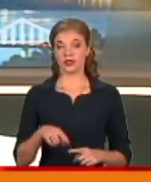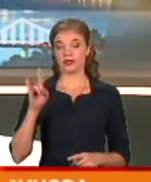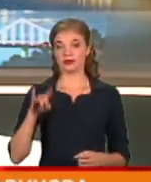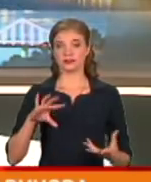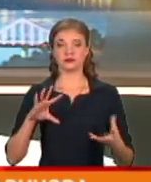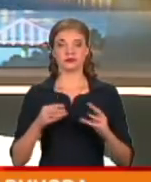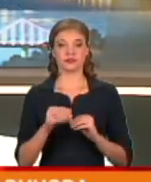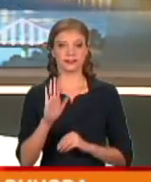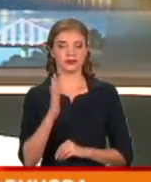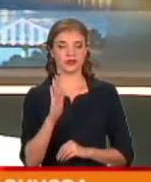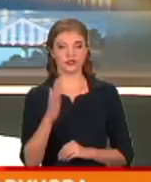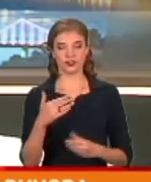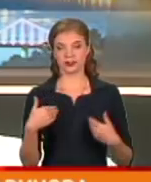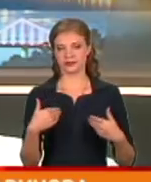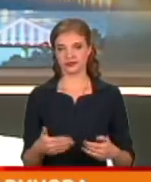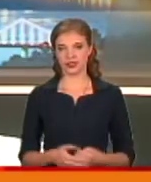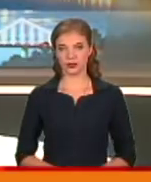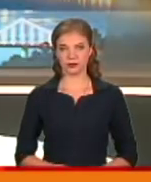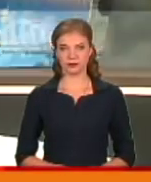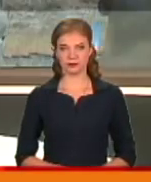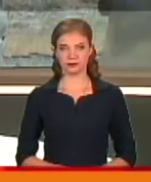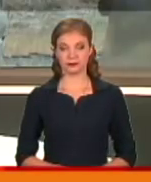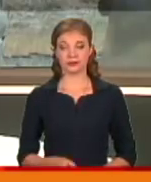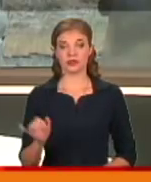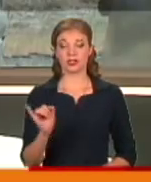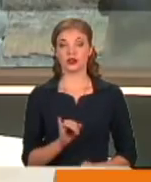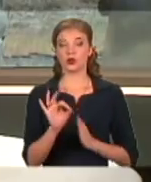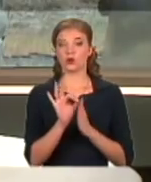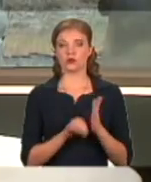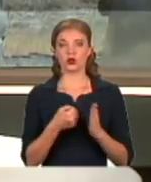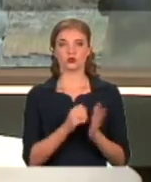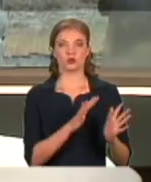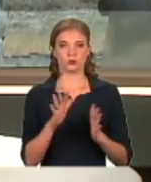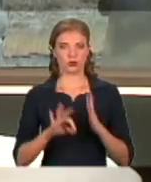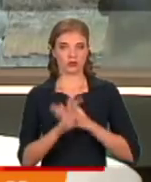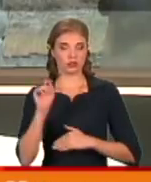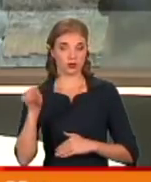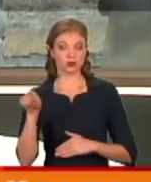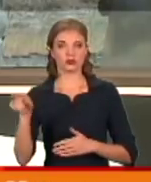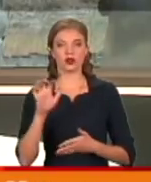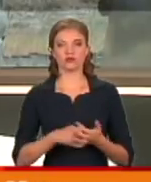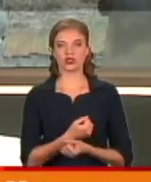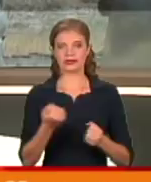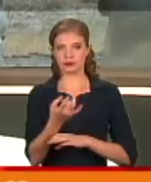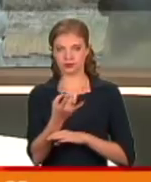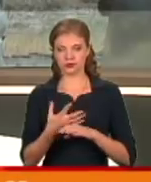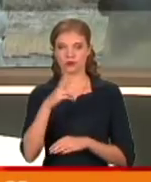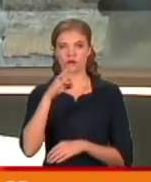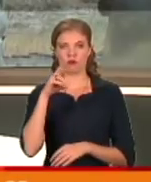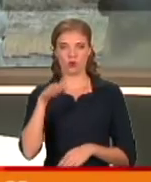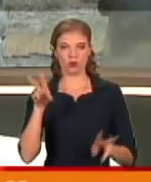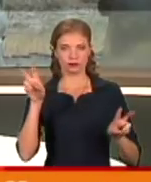вікна. Перші підсумки вівторка. В студії Віта Євтушина. Вітаю вас. І одразу до подій на Сході. Там через вибух міномета